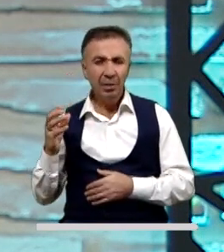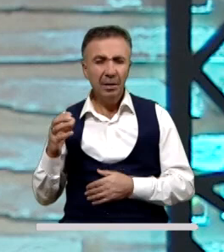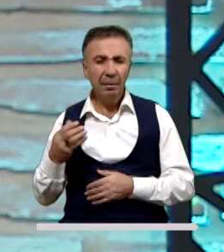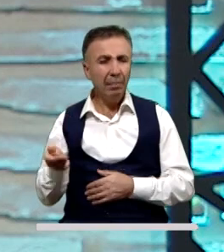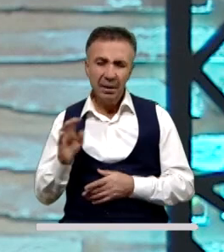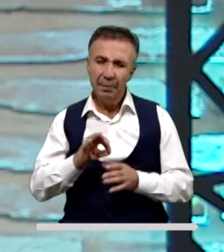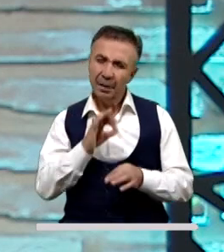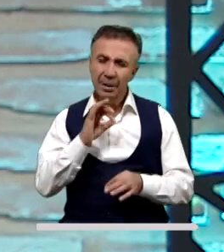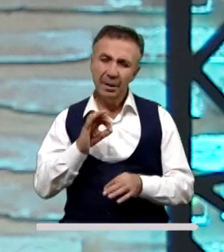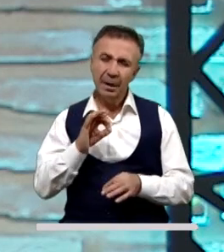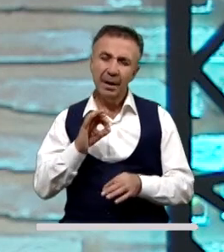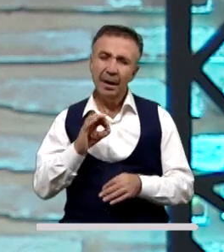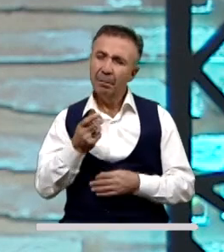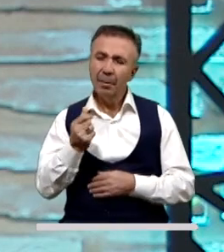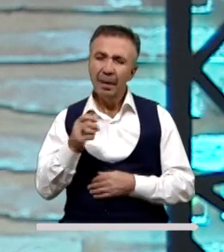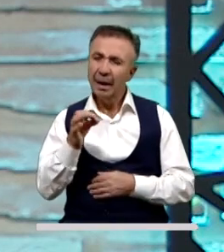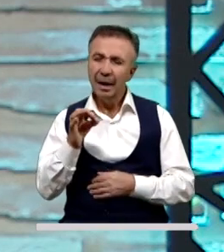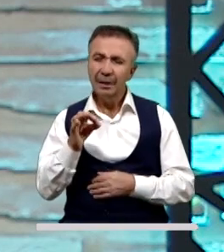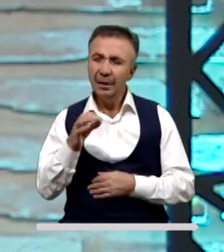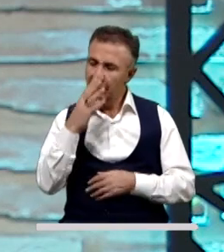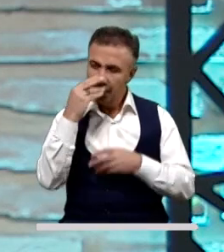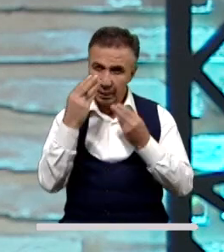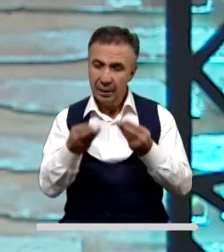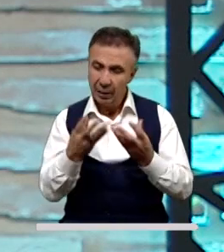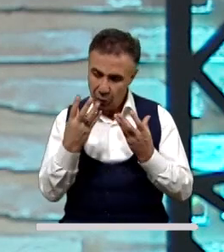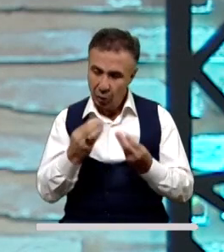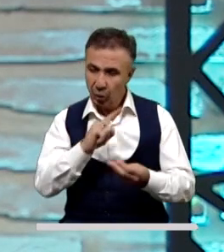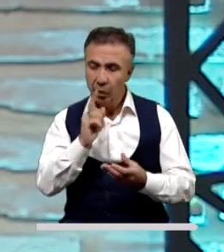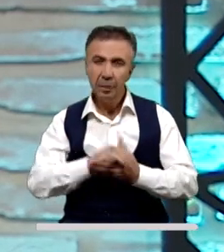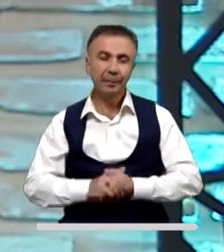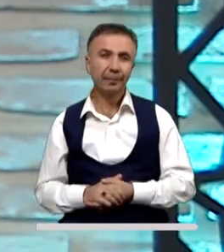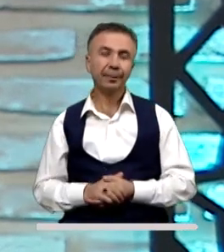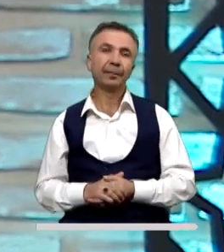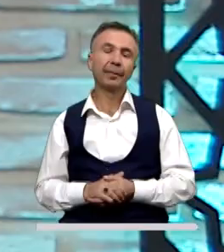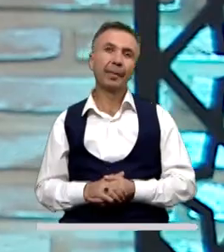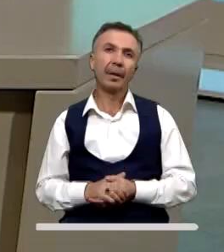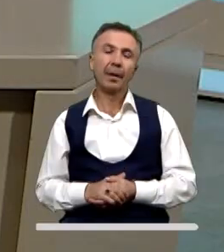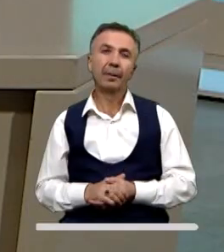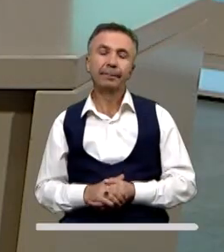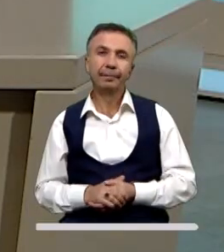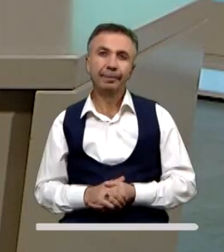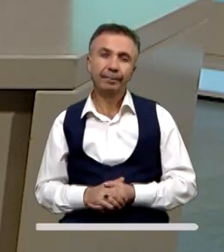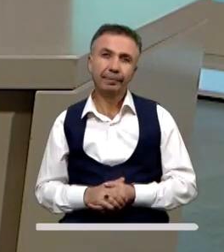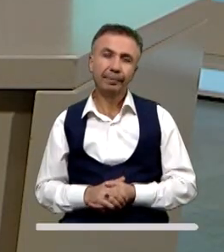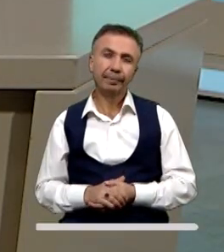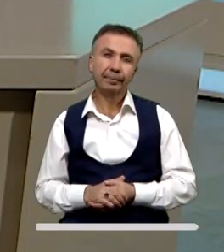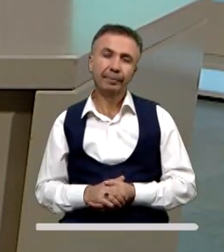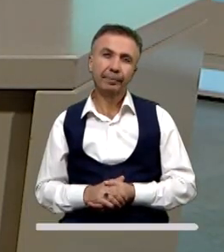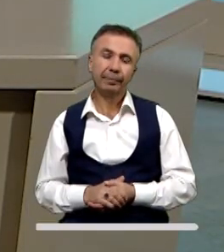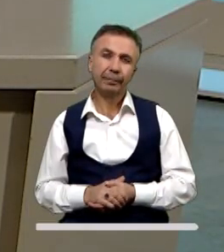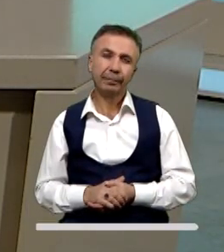inşallah. Sıhhat, afiyet diliyoruz Ali Bey. İzmir'e selam ederiz. Sizden de dua bekleriz. Hayırlı akşamlar. Sorduğum kısım galiba